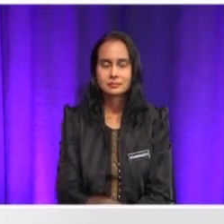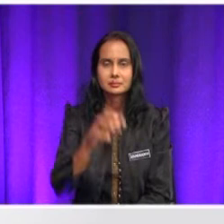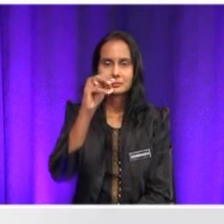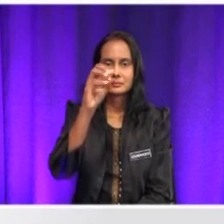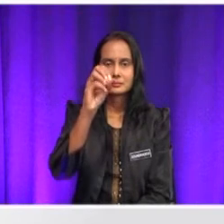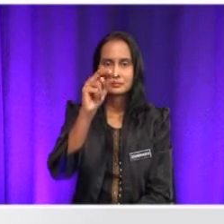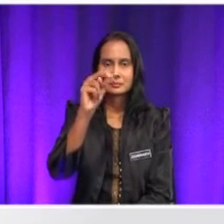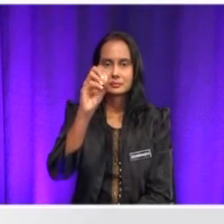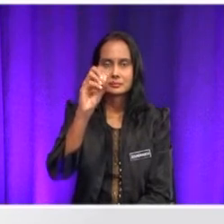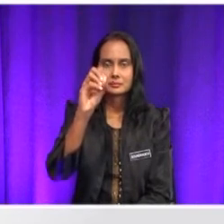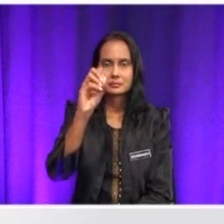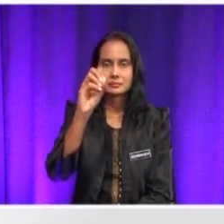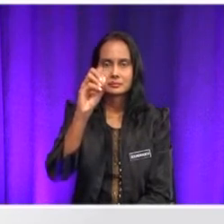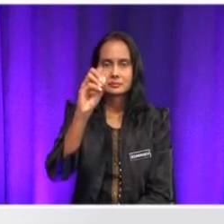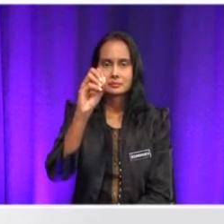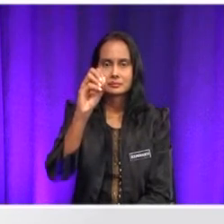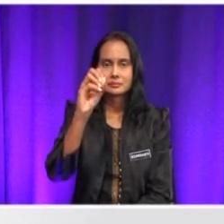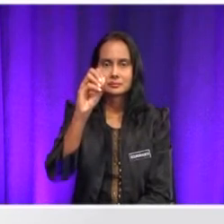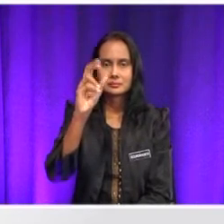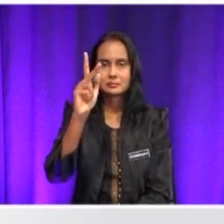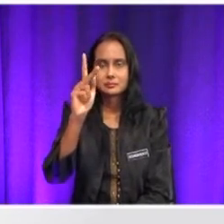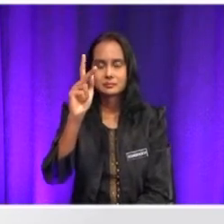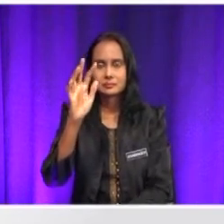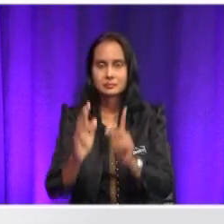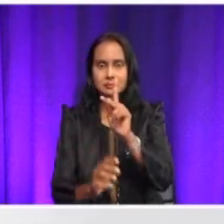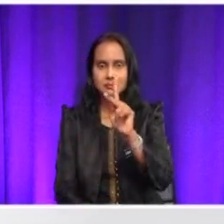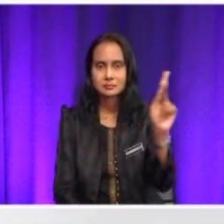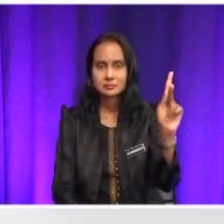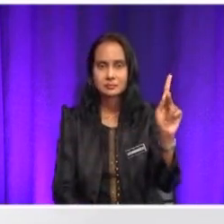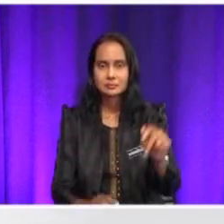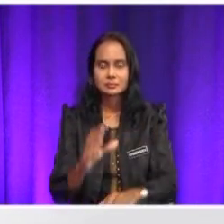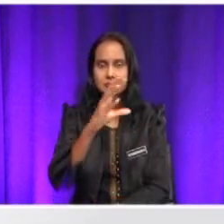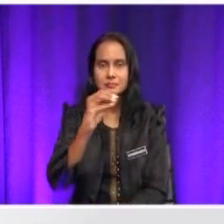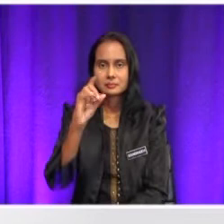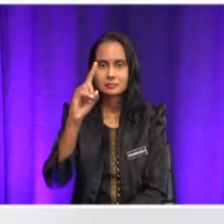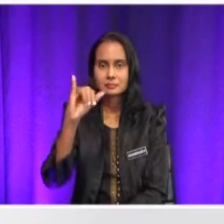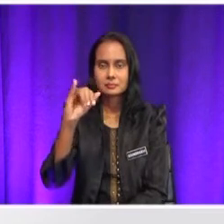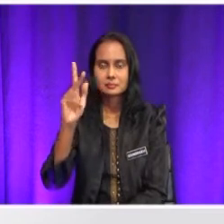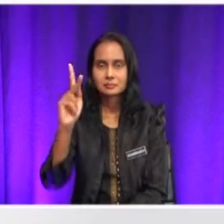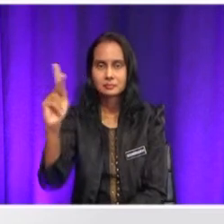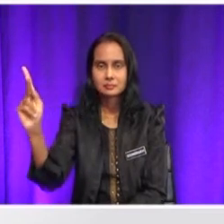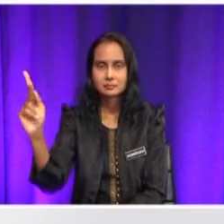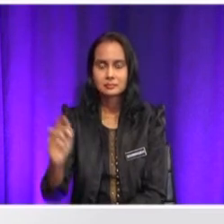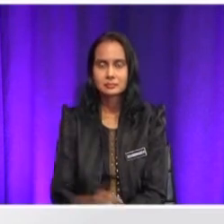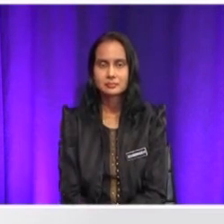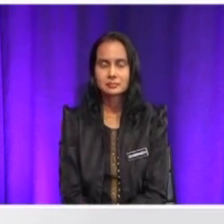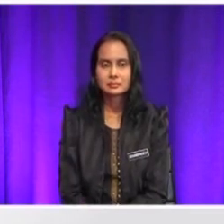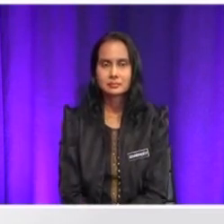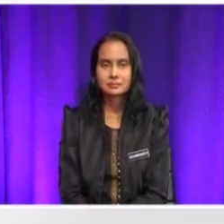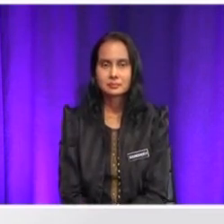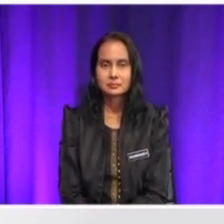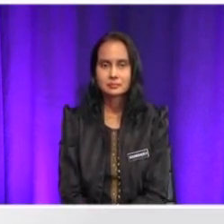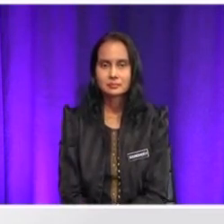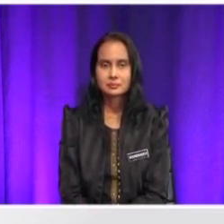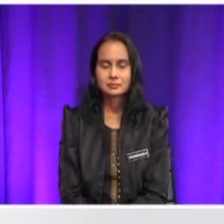sebelah kiri yang kanan tuh di ketiledon Oke kemudian biji benih jenis percabahan kita tahu tadi ya 1